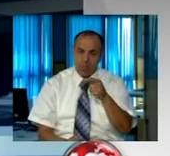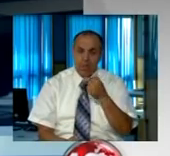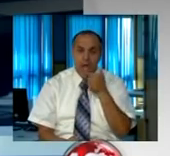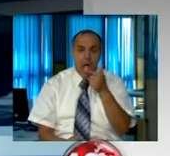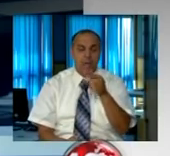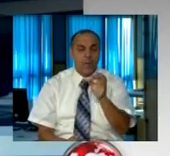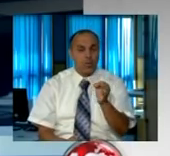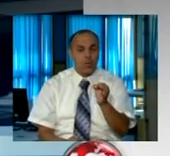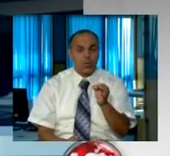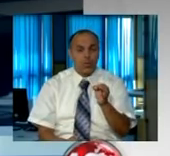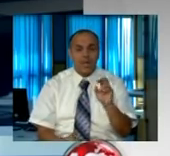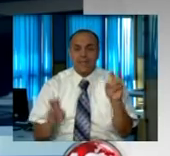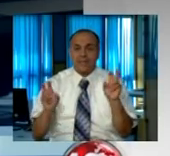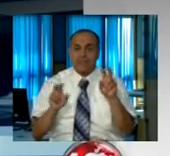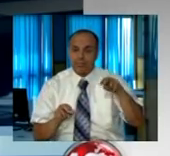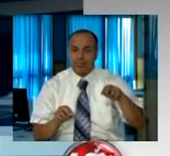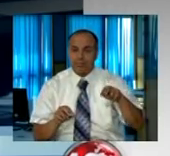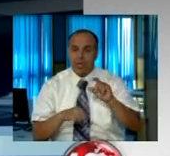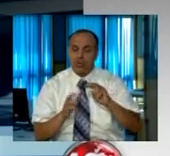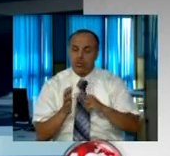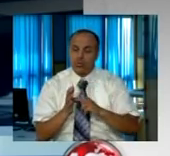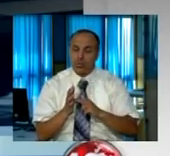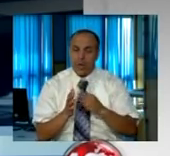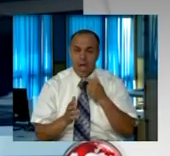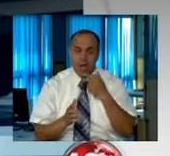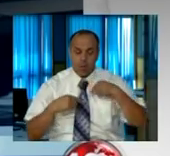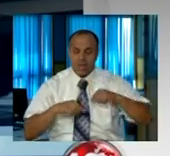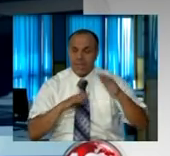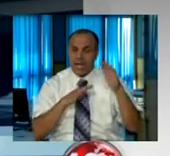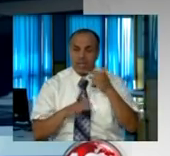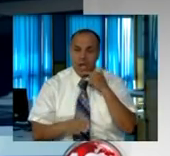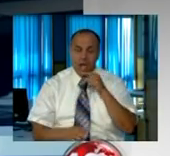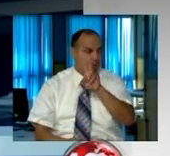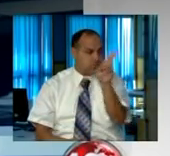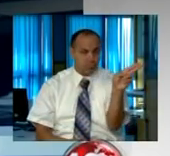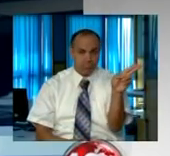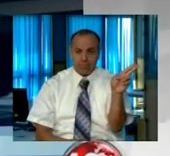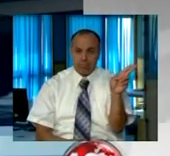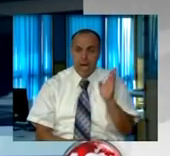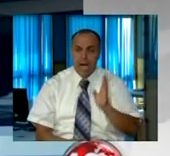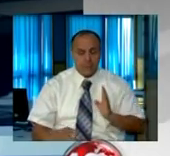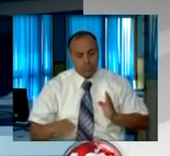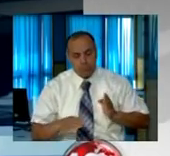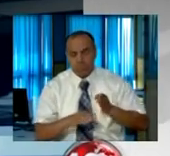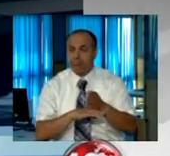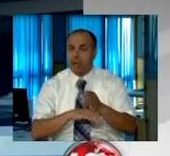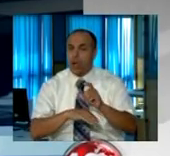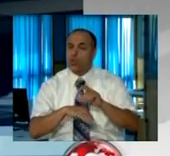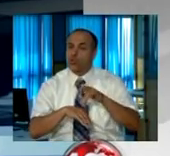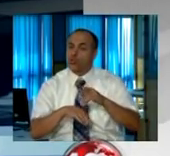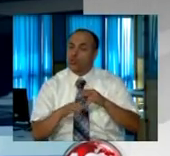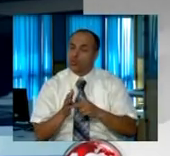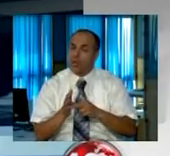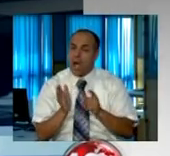في المقابل ذكر التلفزيون الرسمي السوري أن وزارة الخارجية السورية أدانت التوغل العسكري التركي